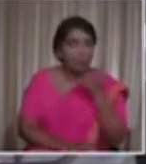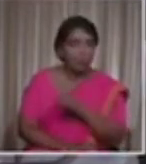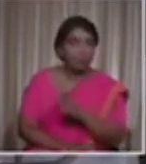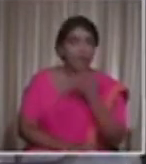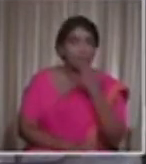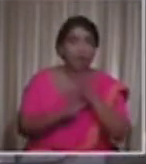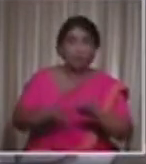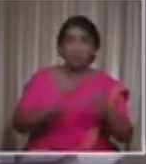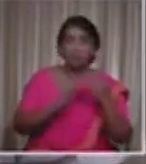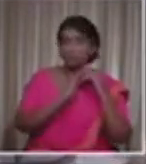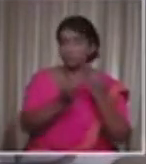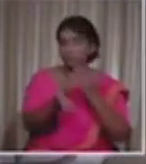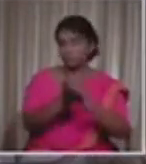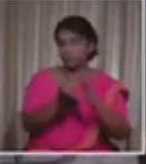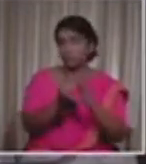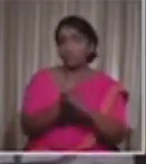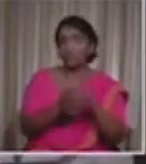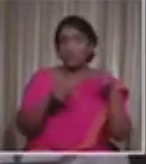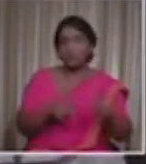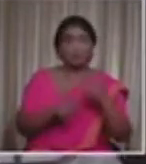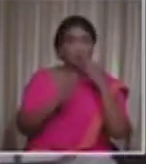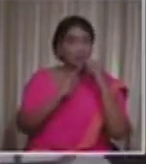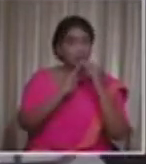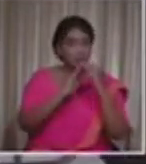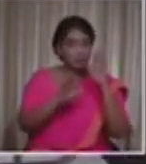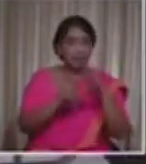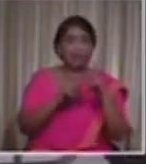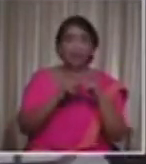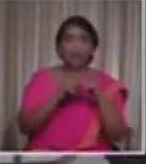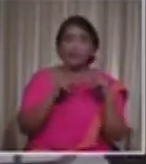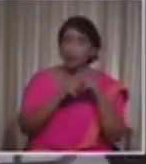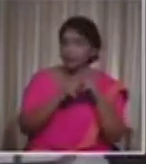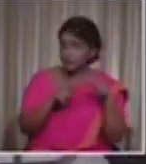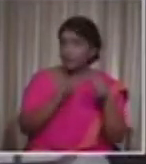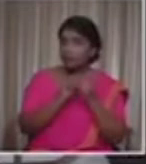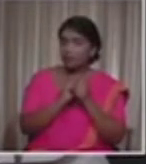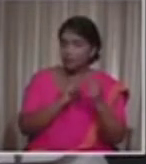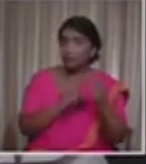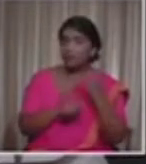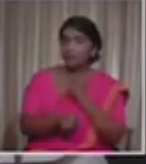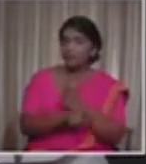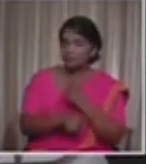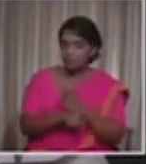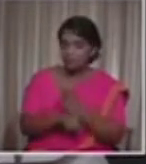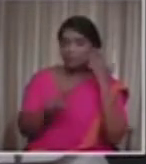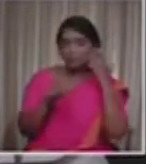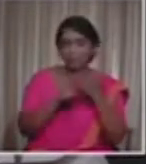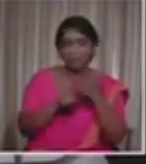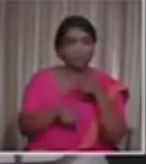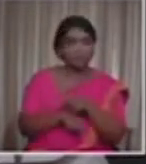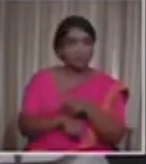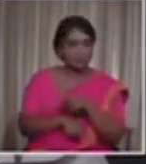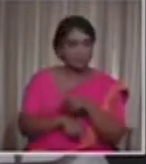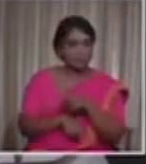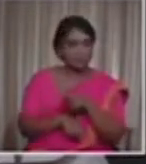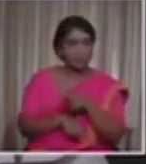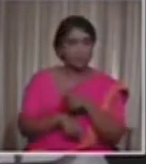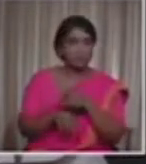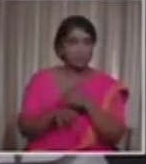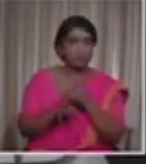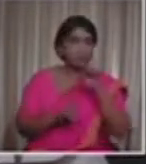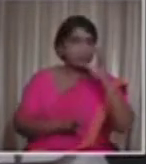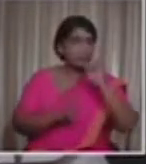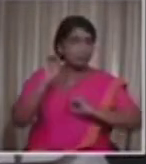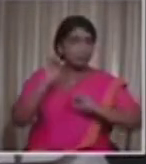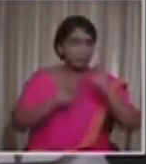වලට උදව් කරනවා. අද පාසල් වල තියෙන අධ්‍යාපන තත්ත්වයේ ඉගැන්වීමේ තත්ත්වය මේ මේ මේ ගැන අපිට